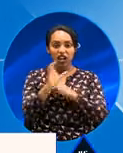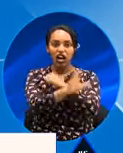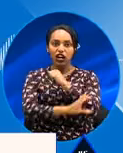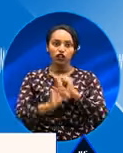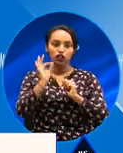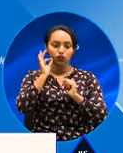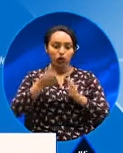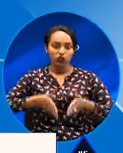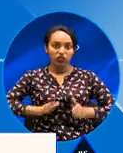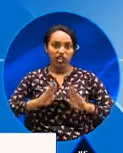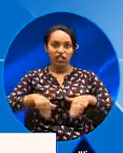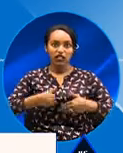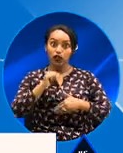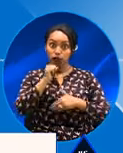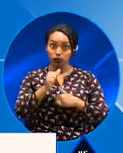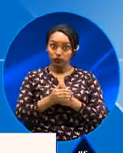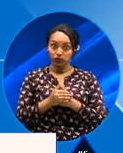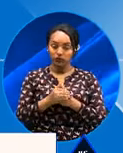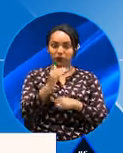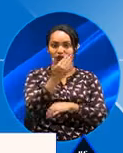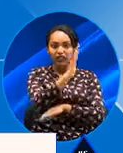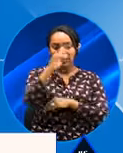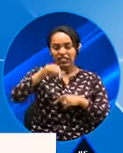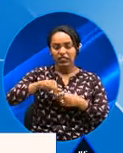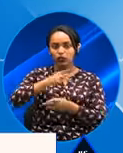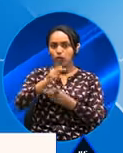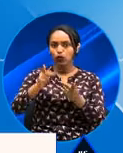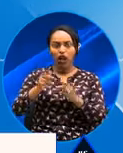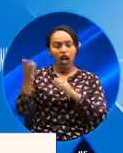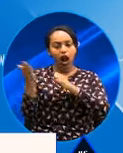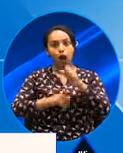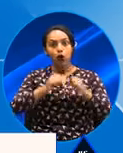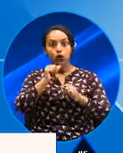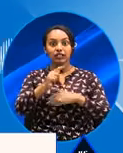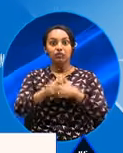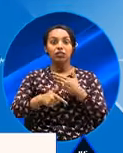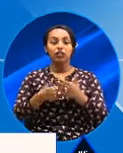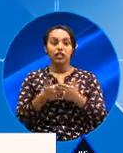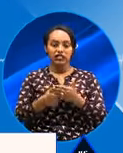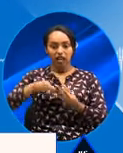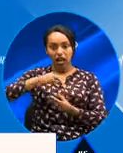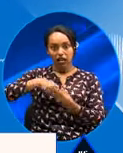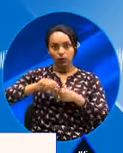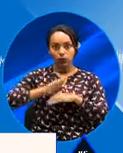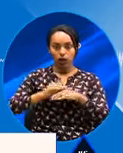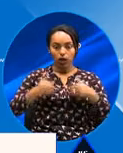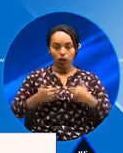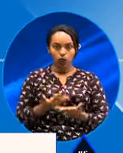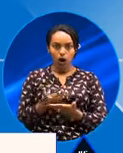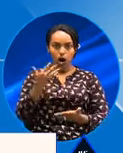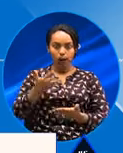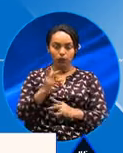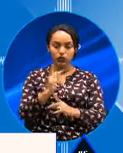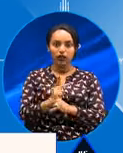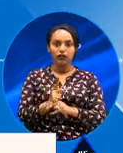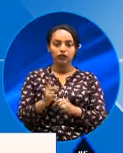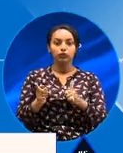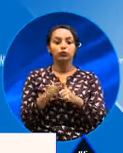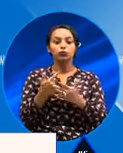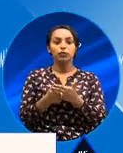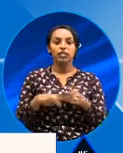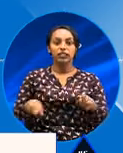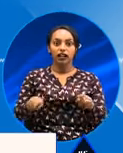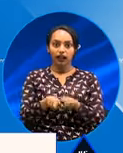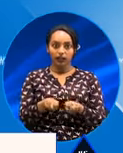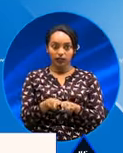የሀገር ሽማግሌዎች ፈቃድ ሳይሰጡ ደን እዚህ አካባቢ ላይ አይቆረጥም። ስለዚህ አካባቢው ላይ ያሉ ሀብቶችን ለማስጠበቅ አንዱ